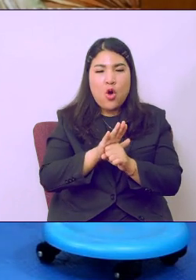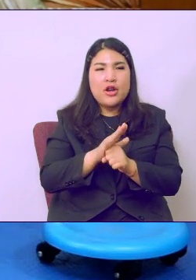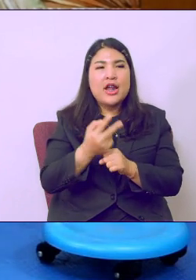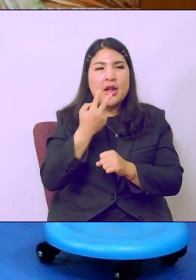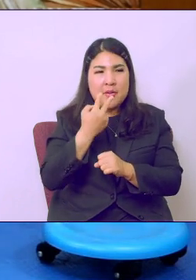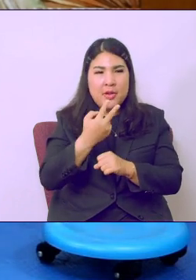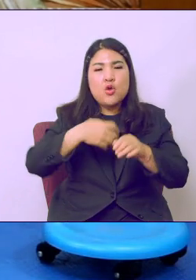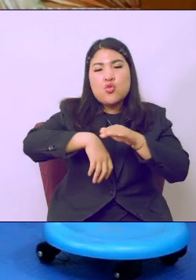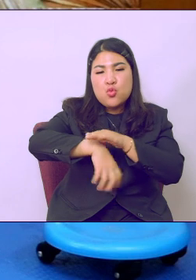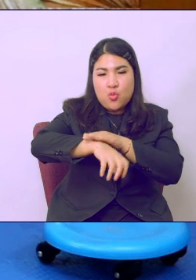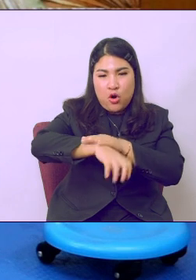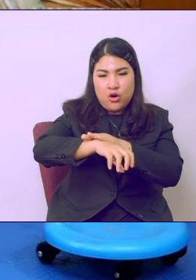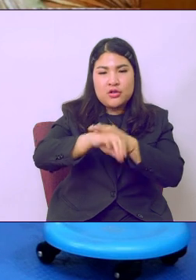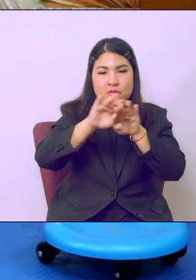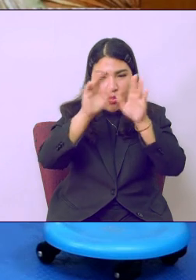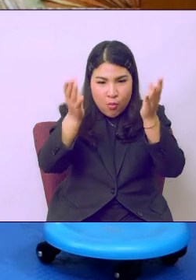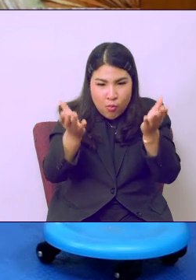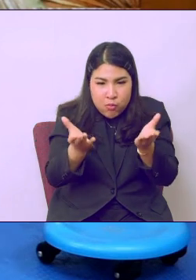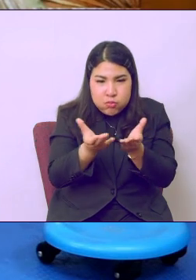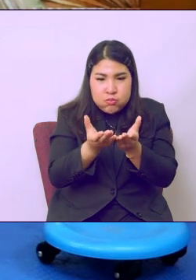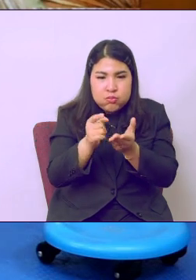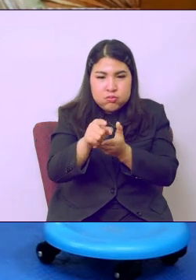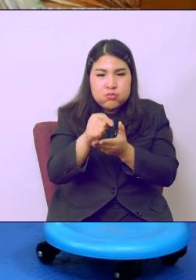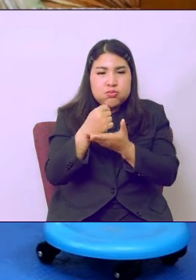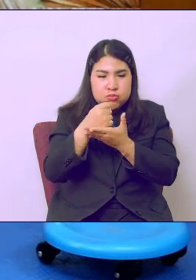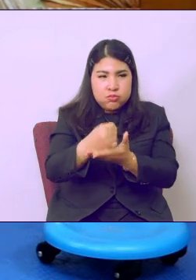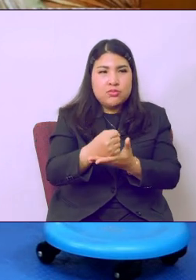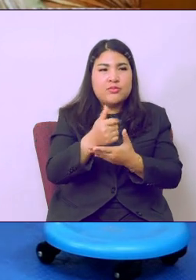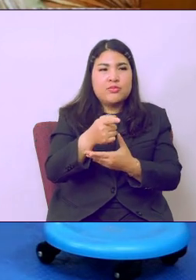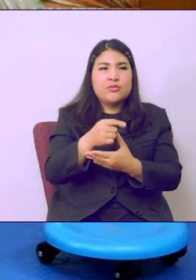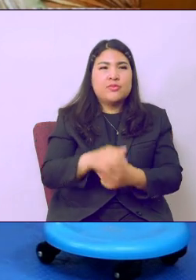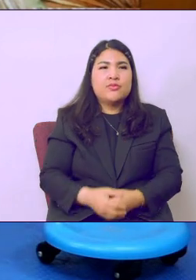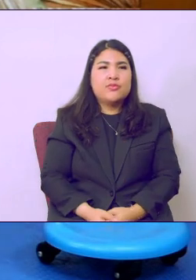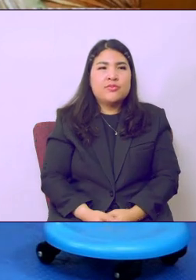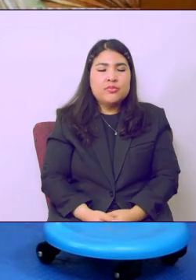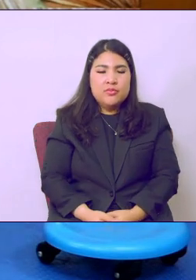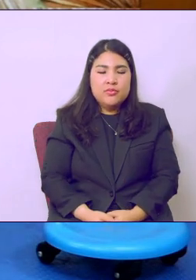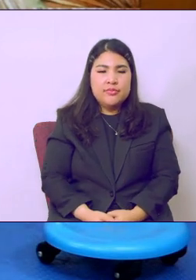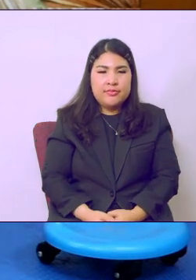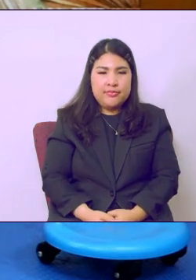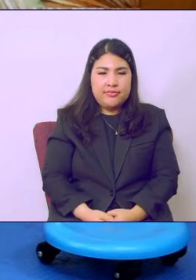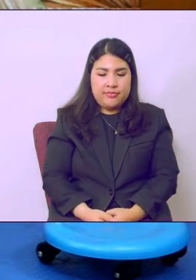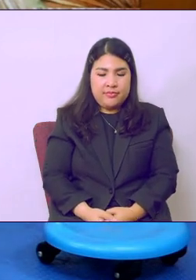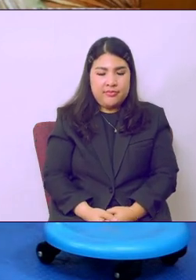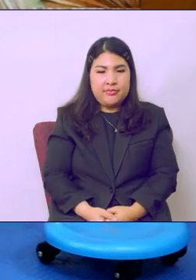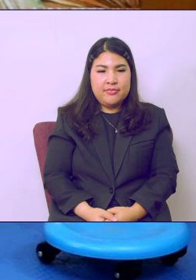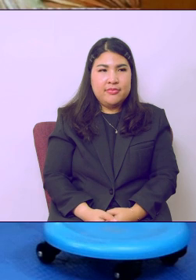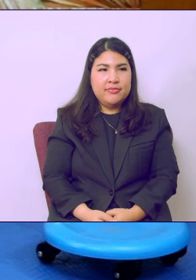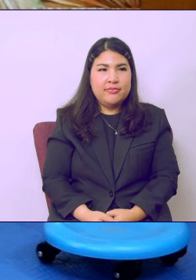ลูกบอลนะครับเพื่อที่จะคายอ่าให้เพวของเขาเนี่ยหมุนได้นะครับแล้วก็ปรับนะครับอ่า